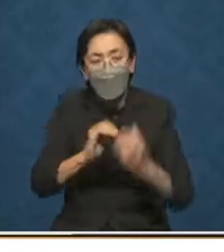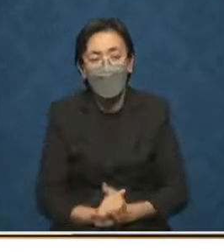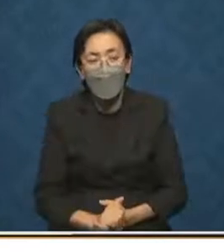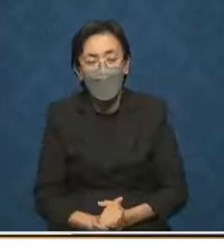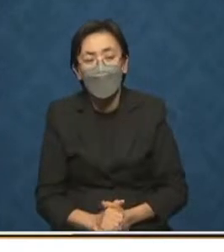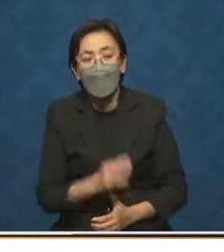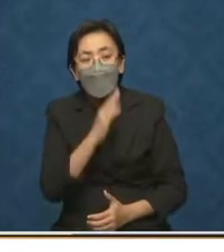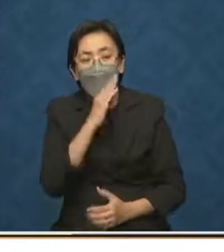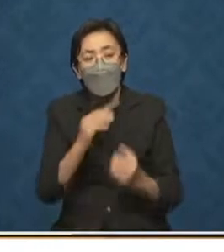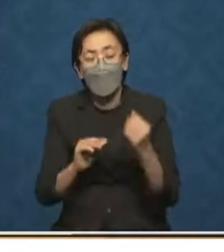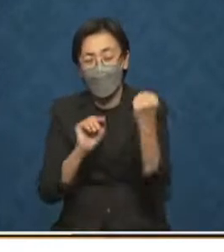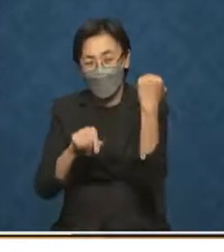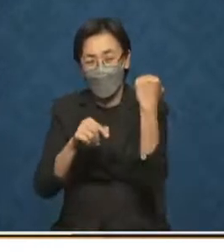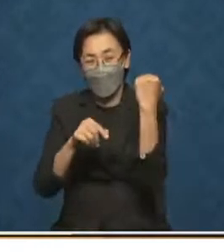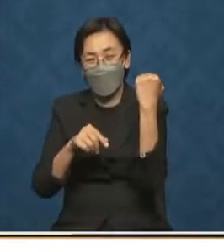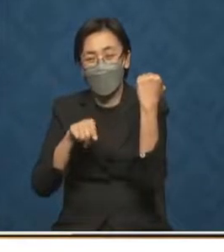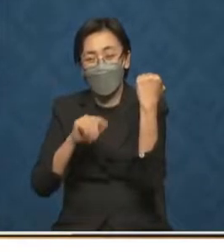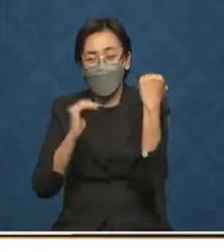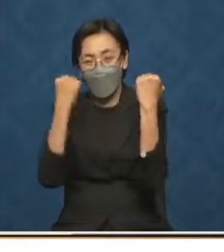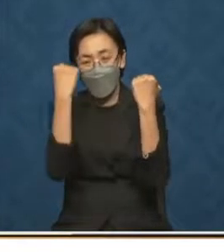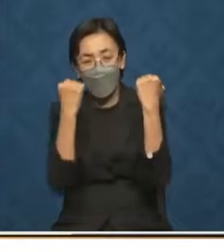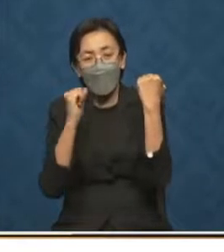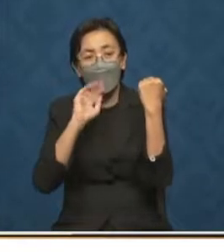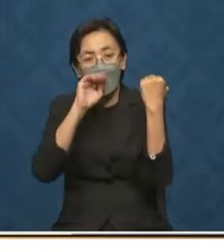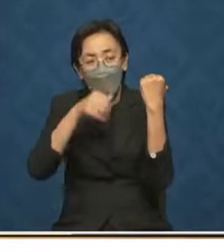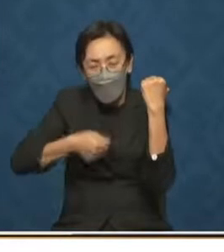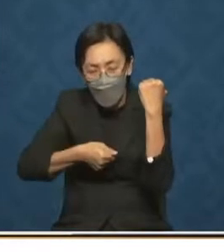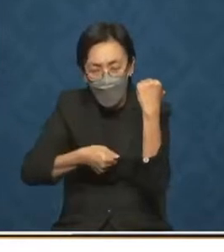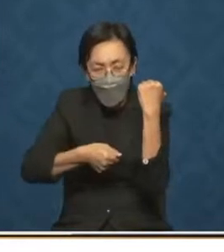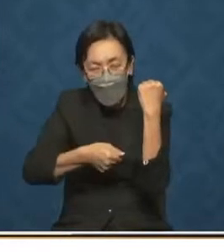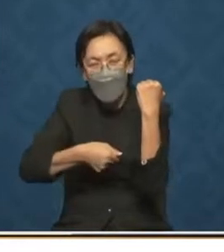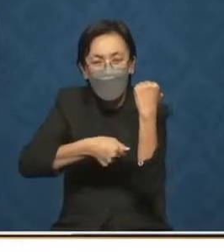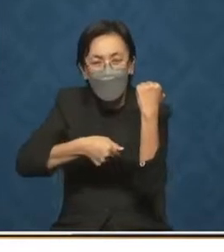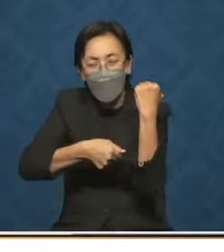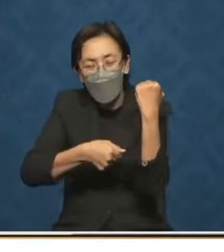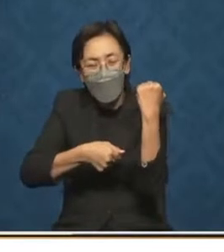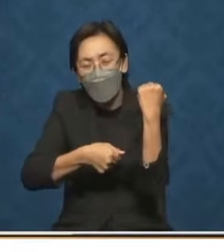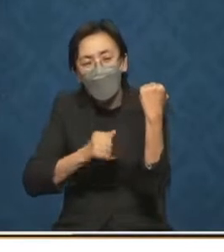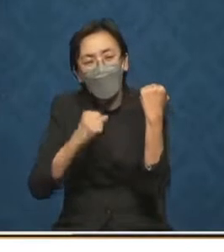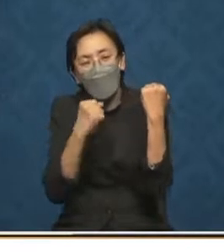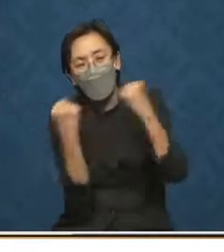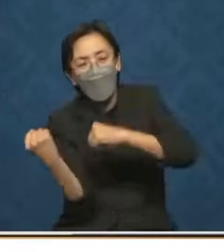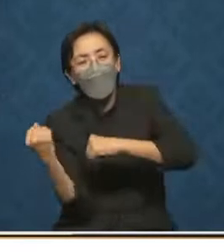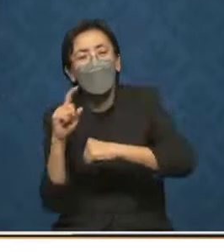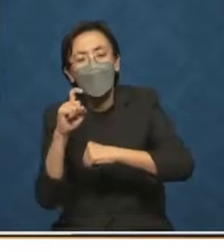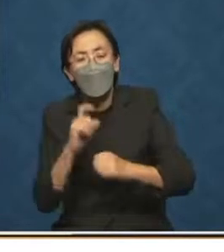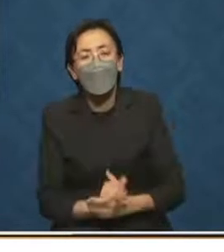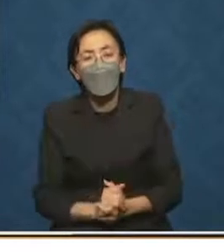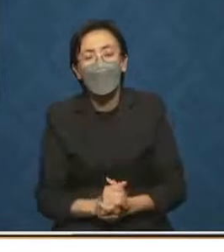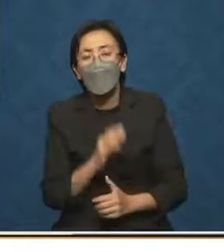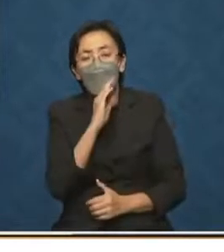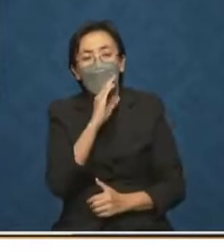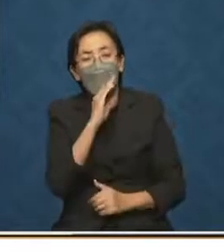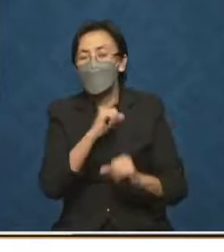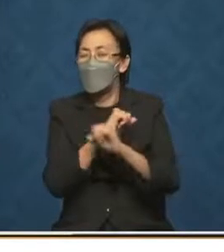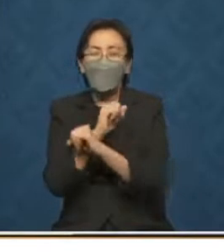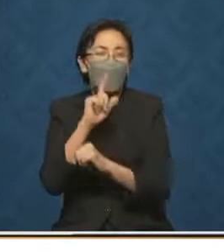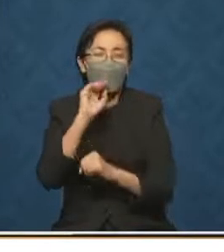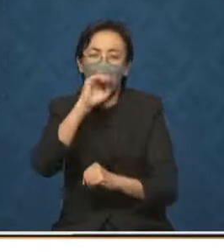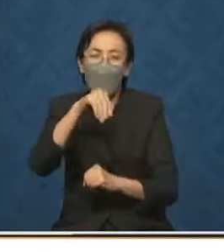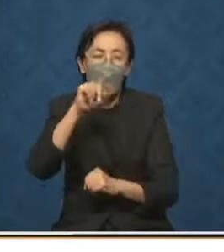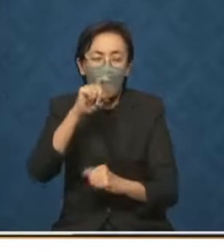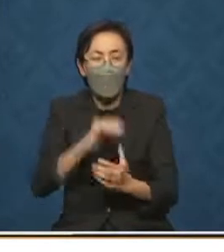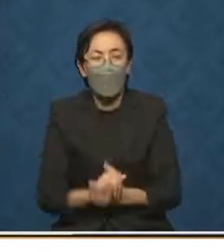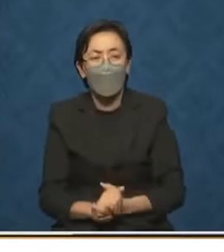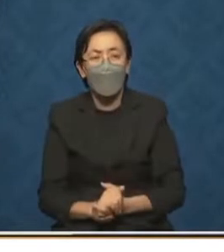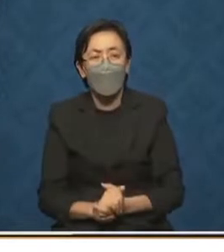วาถ้าเป็รปรักษณานี้เพียงแค่ช้างเอาสีข้างเข้าถู มันก็รณีแลเลนาณตยแล้กัการแรารกัไม่สามาดทจะป้องกันได้